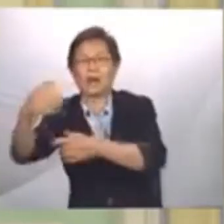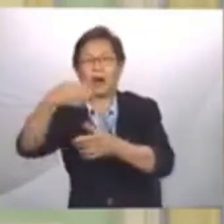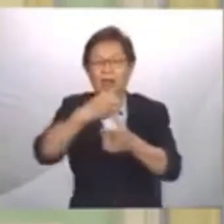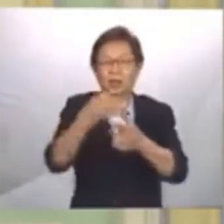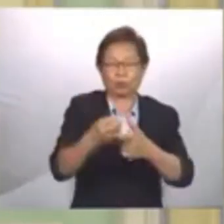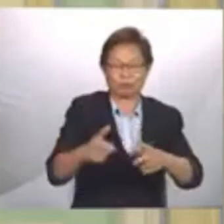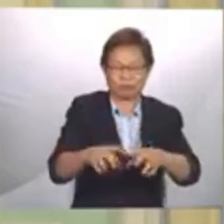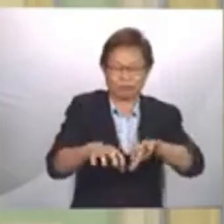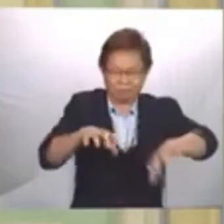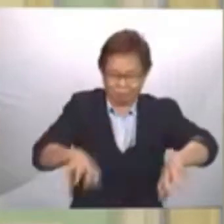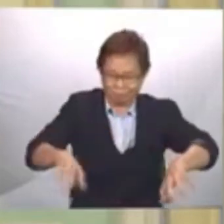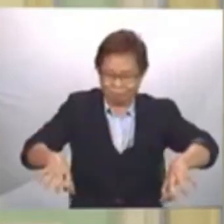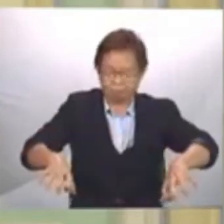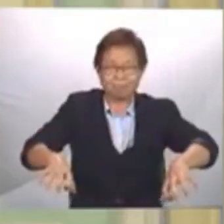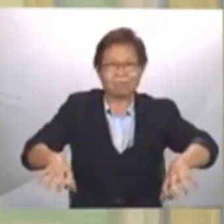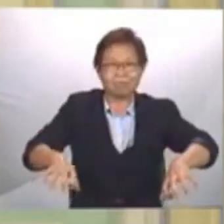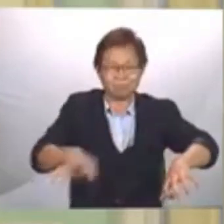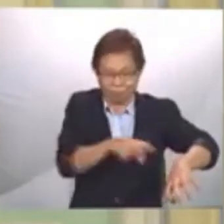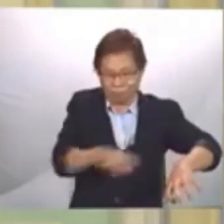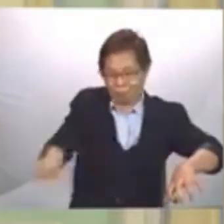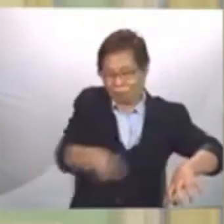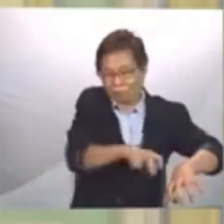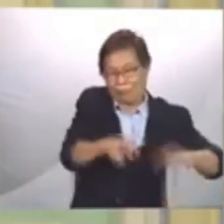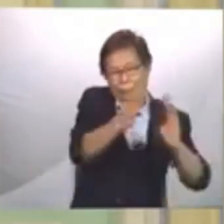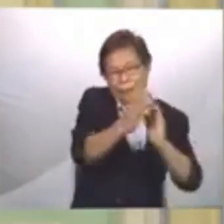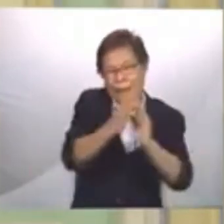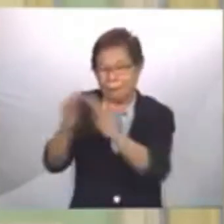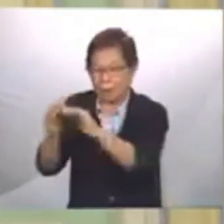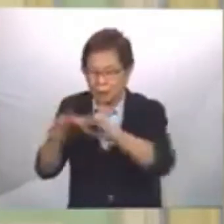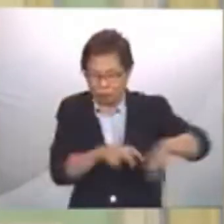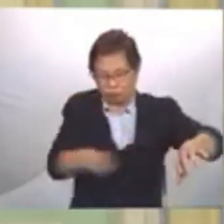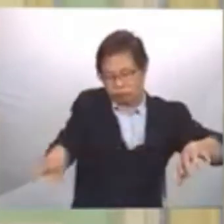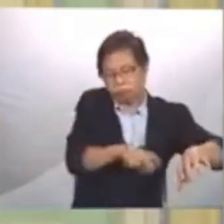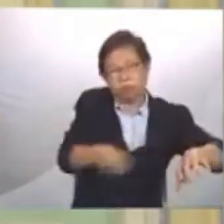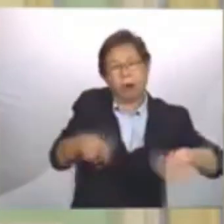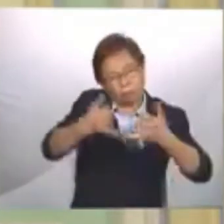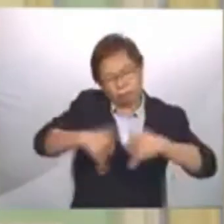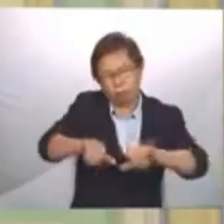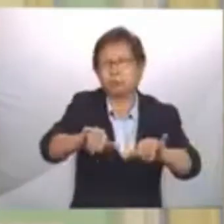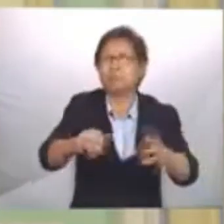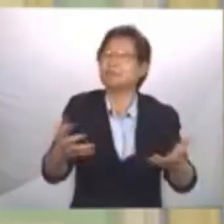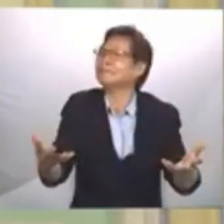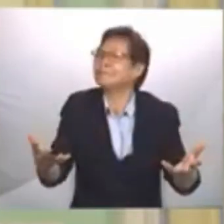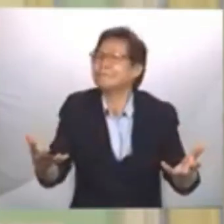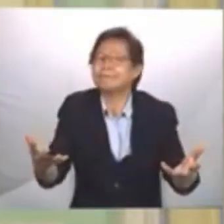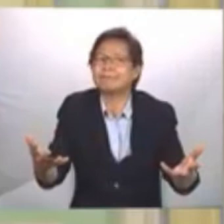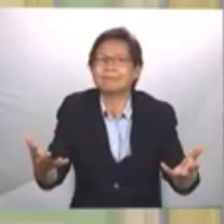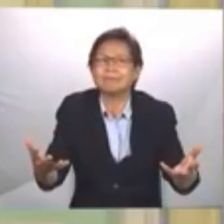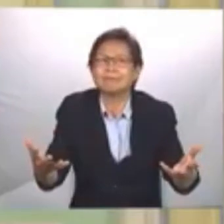daerah ataupun bandar masih lagi diteruskan. Bermakna tidak ada siapa boleh